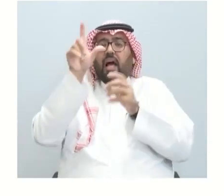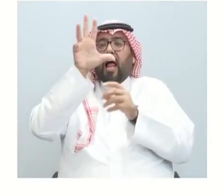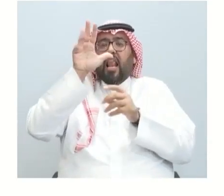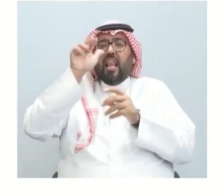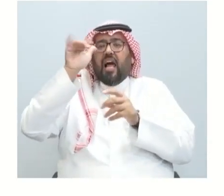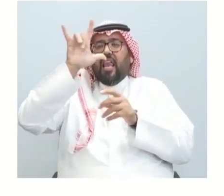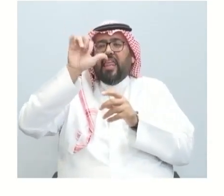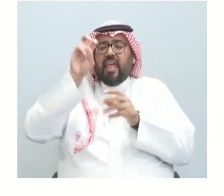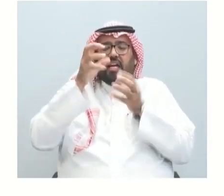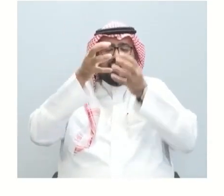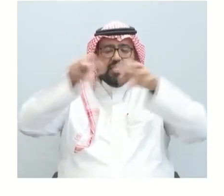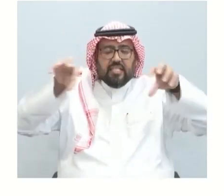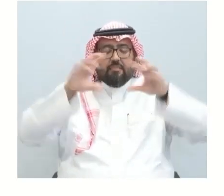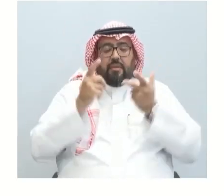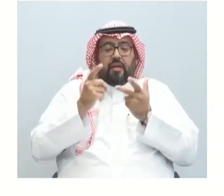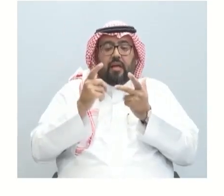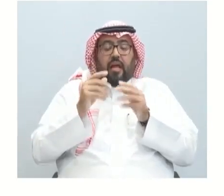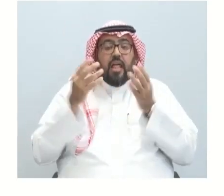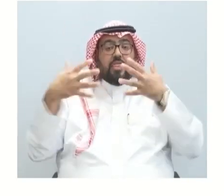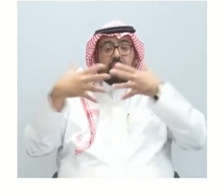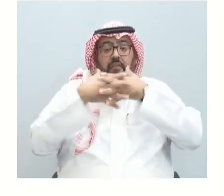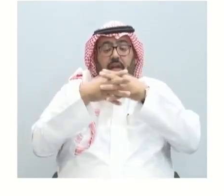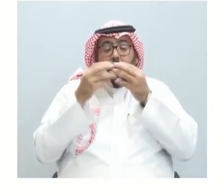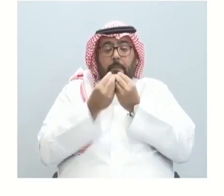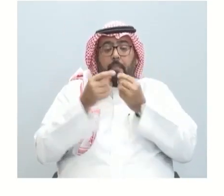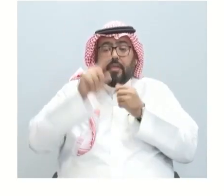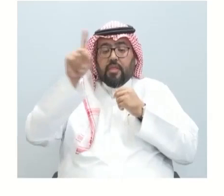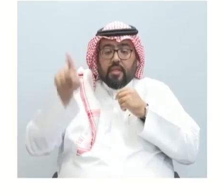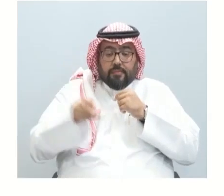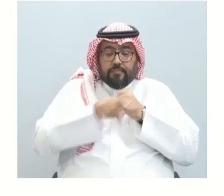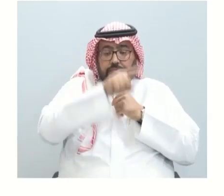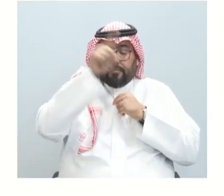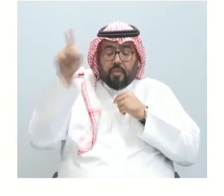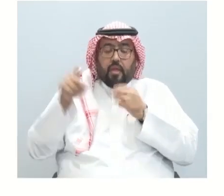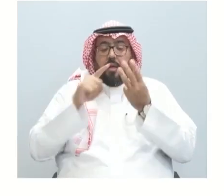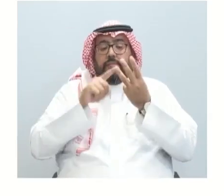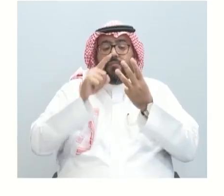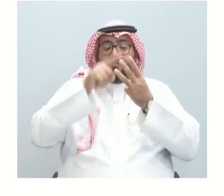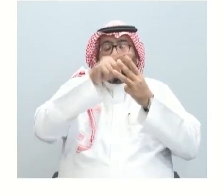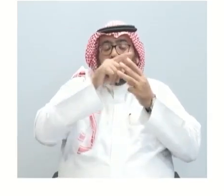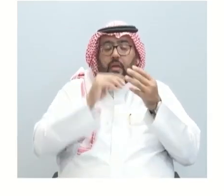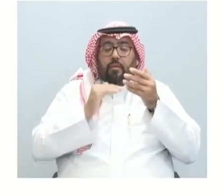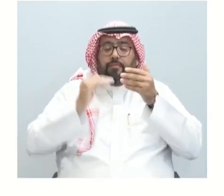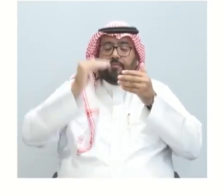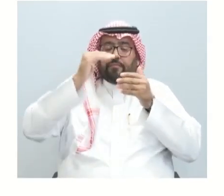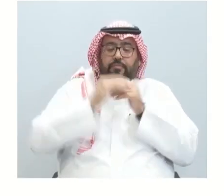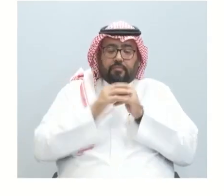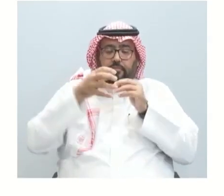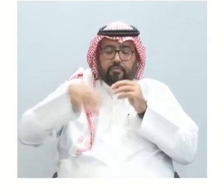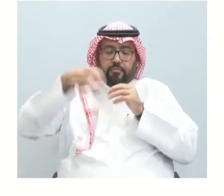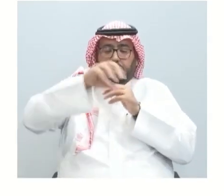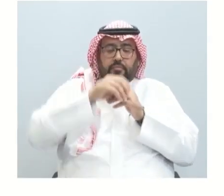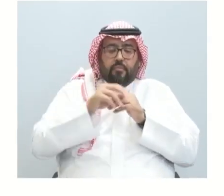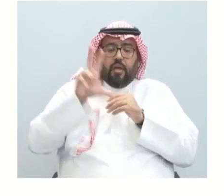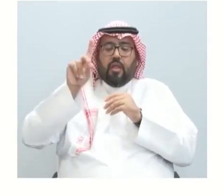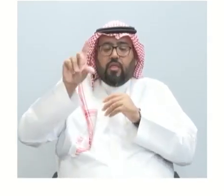تكاثرها اتفقنا سويا بان هذه الخليه تمر هذه الخليه بثلاث مراحل قسمنا هذه المراحل ما بين